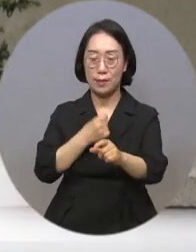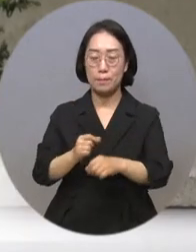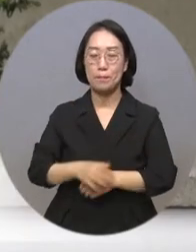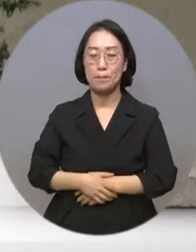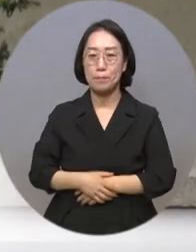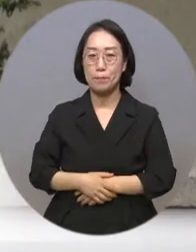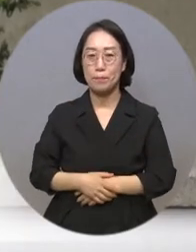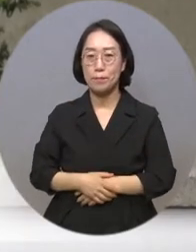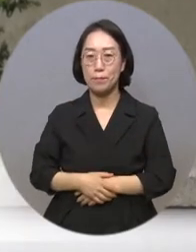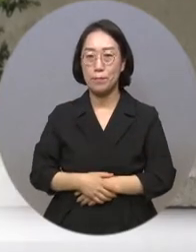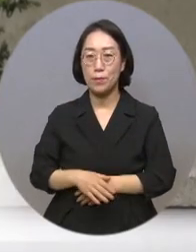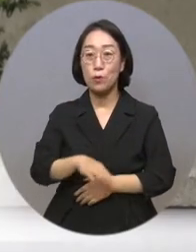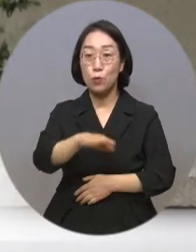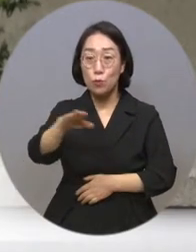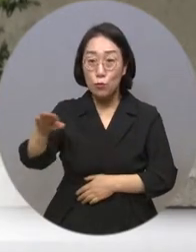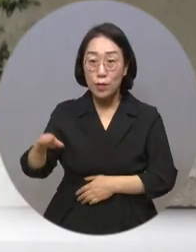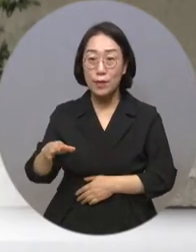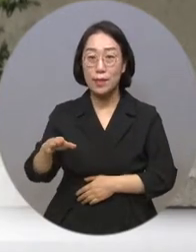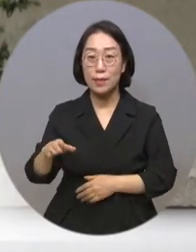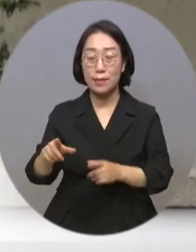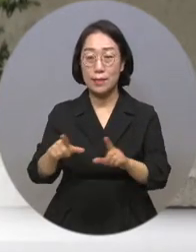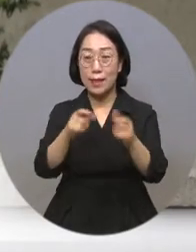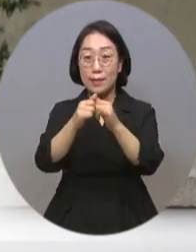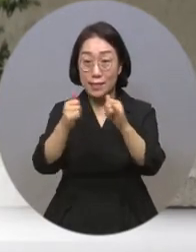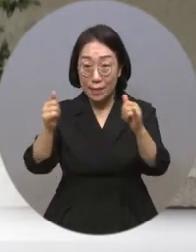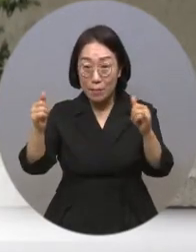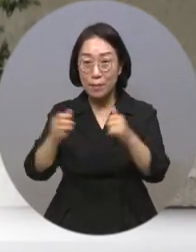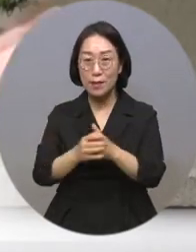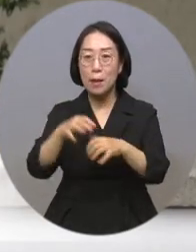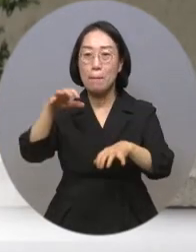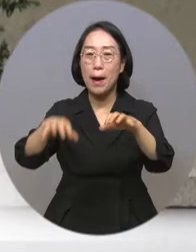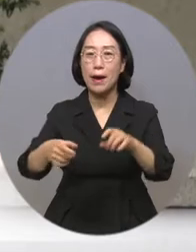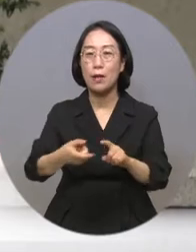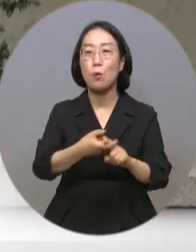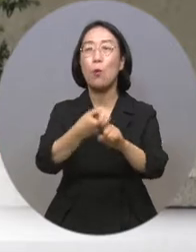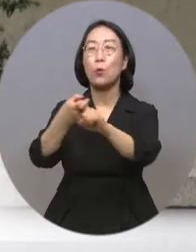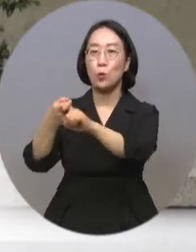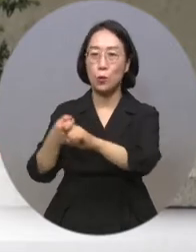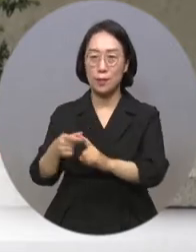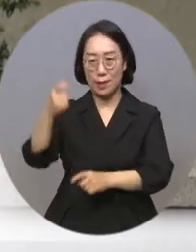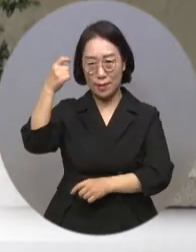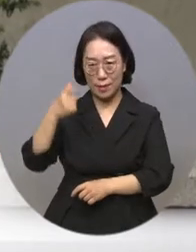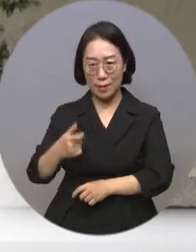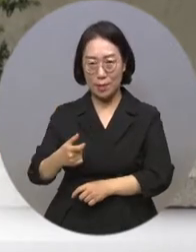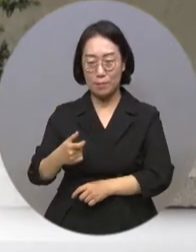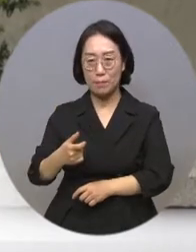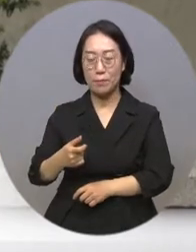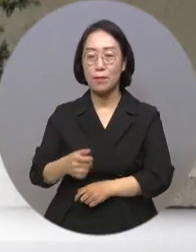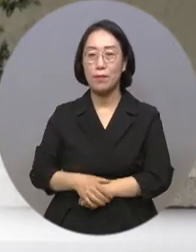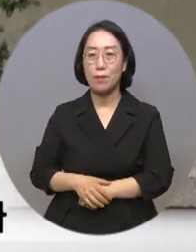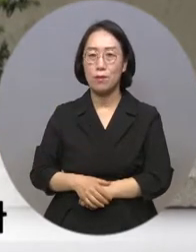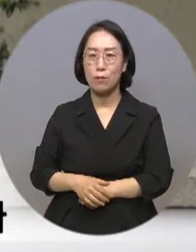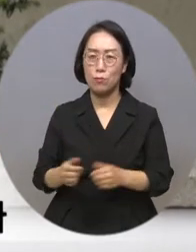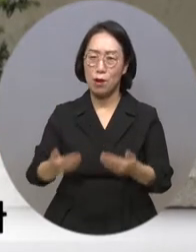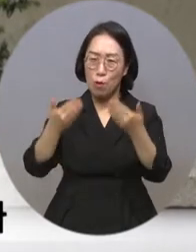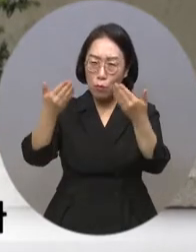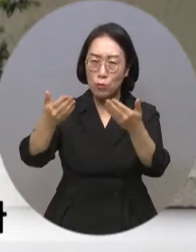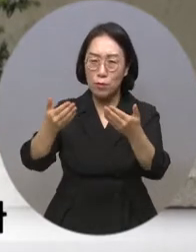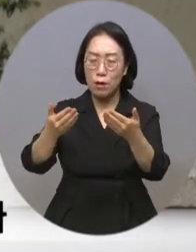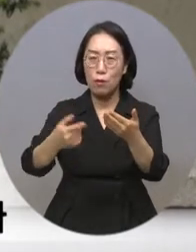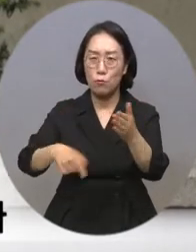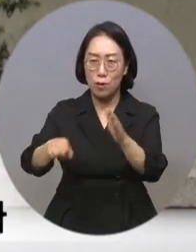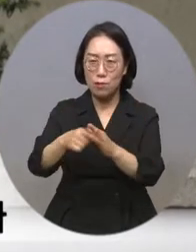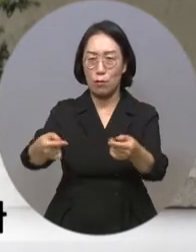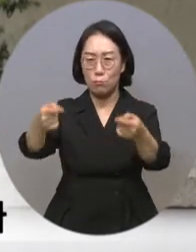넘어서 우리 주민분들께서 이 마을 공동체로서 의정부를 위해 정말 많은 봉사활동을 해주시기 위해서 봉사단을